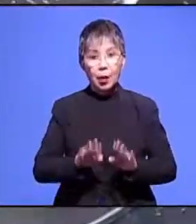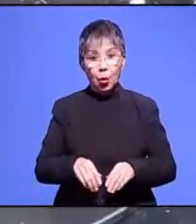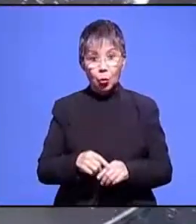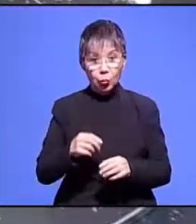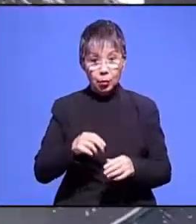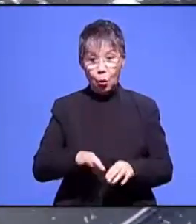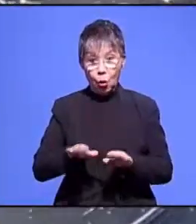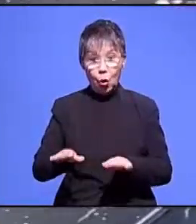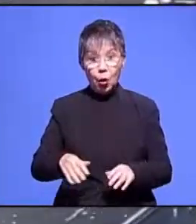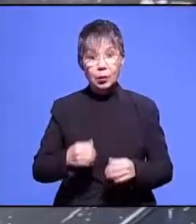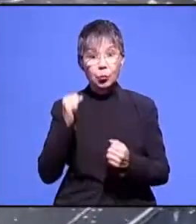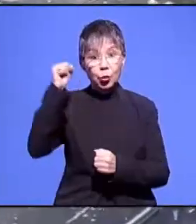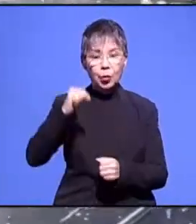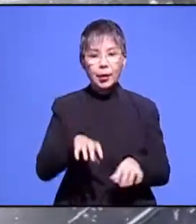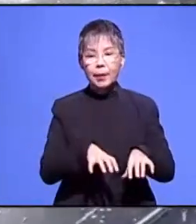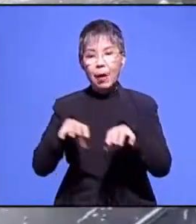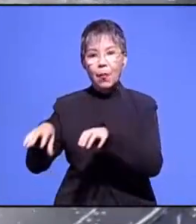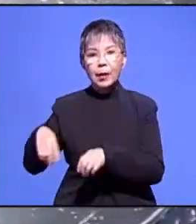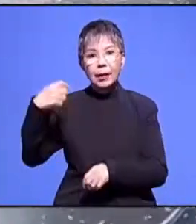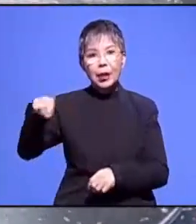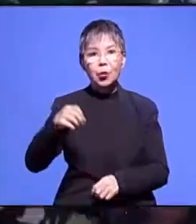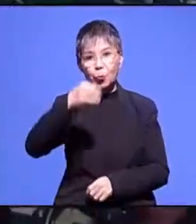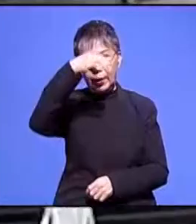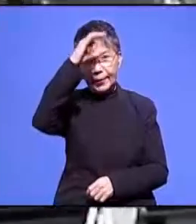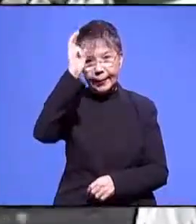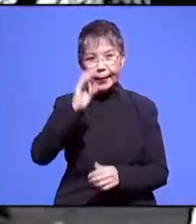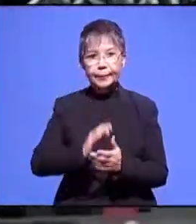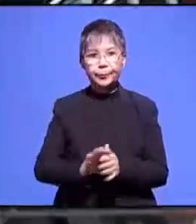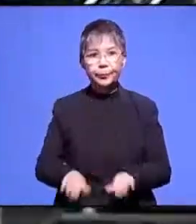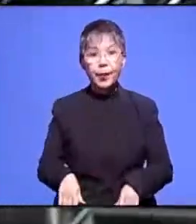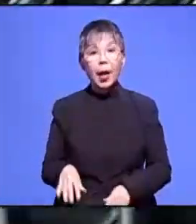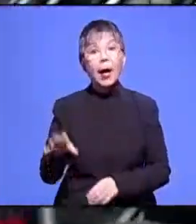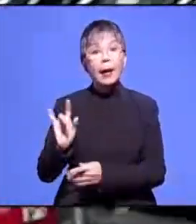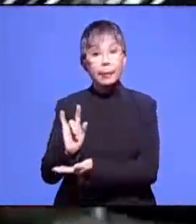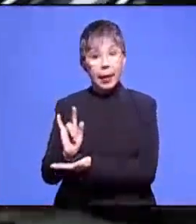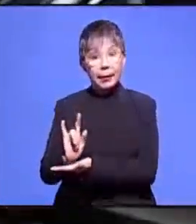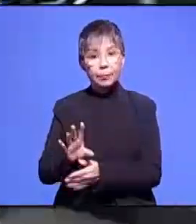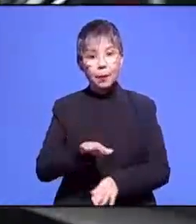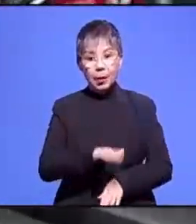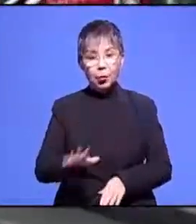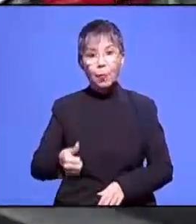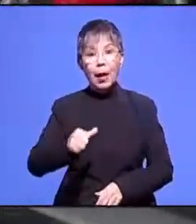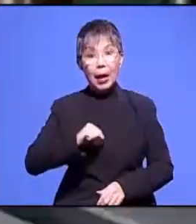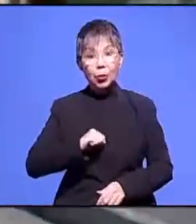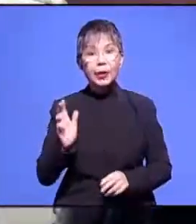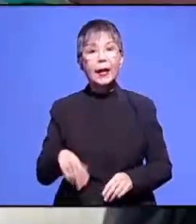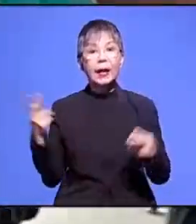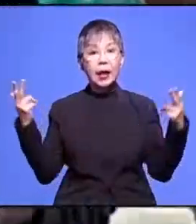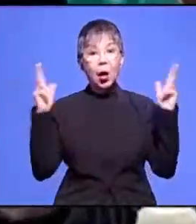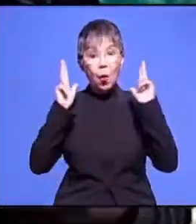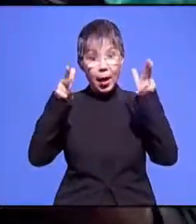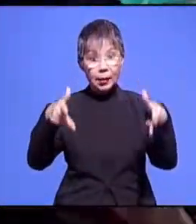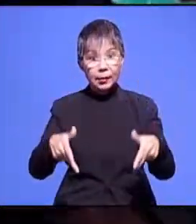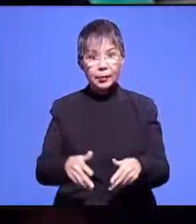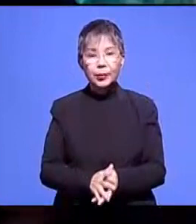peserta unjuk rasa ini dibawa ke mapolda Metro Jaya di Bekasi Jawa Barat sejumlah pelajar yang menga dari Karawang terjaring